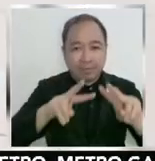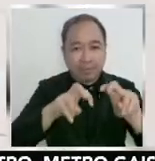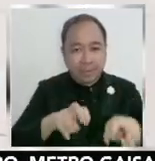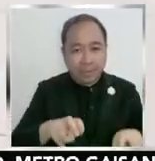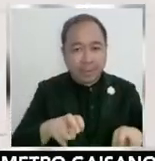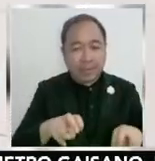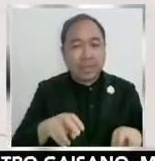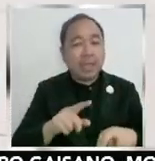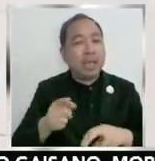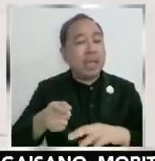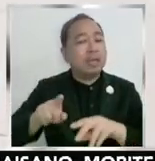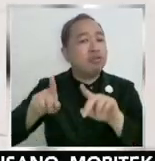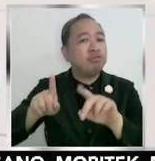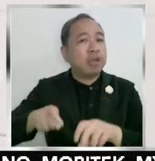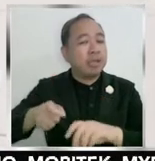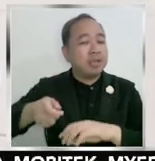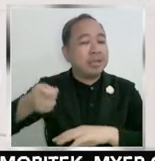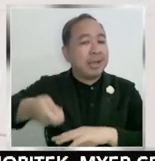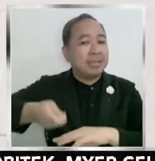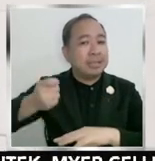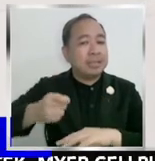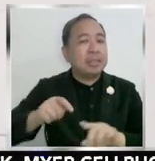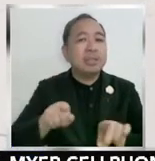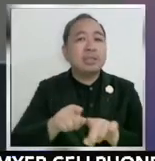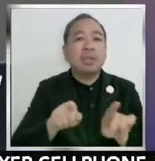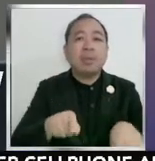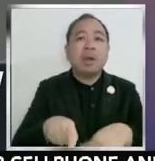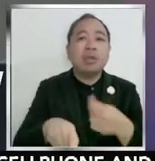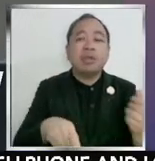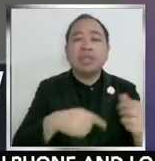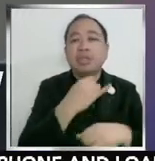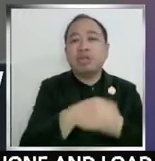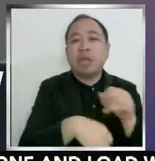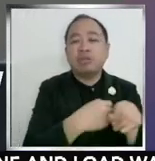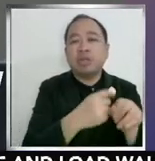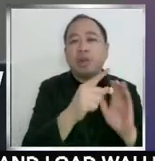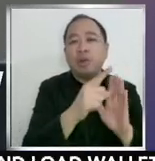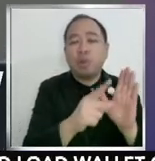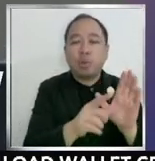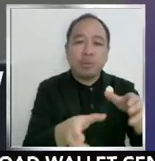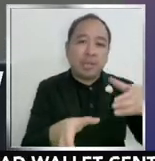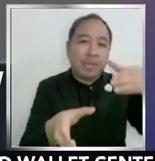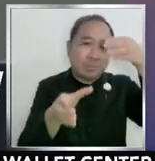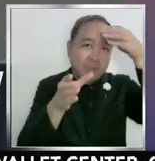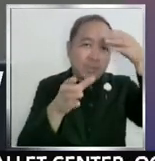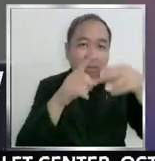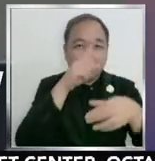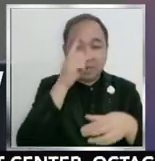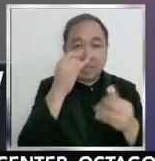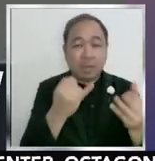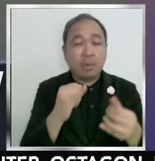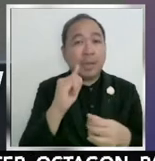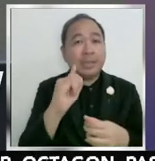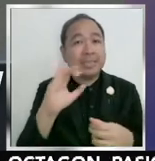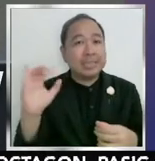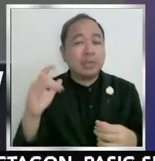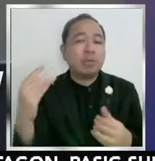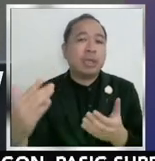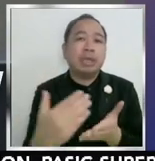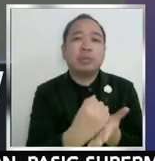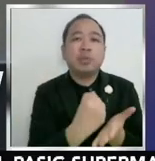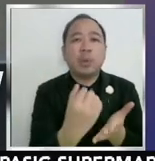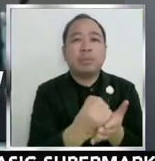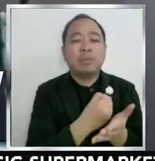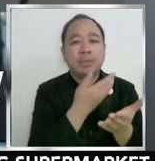ICC. Yan din ang posisyon ng isang international law expert dahil nasa punto pa lang ang ICC ng pangangalap ng ebidensya na